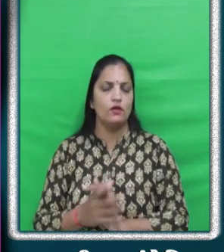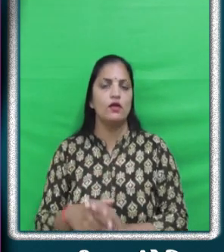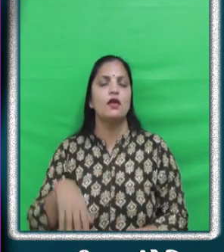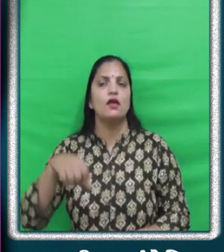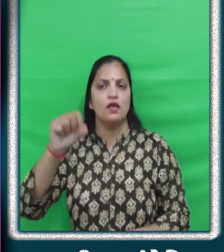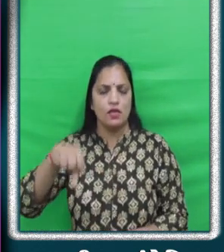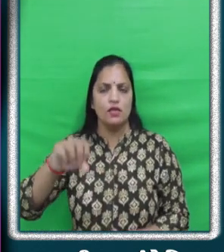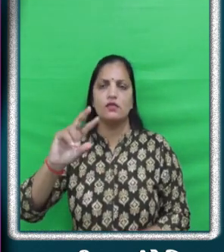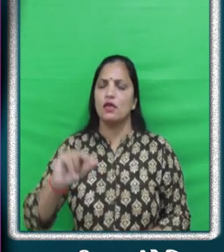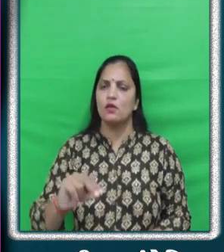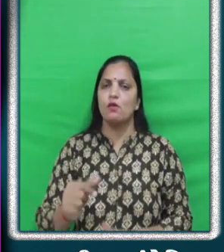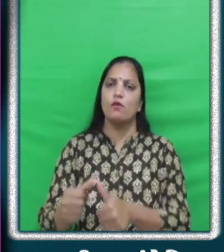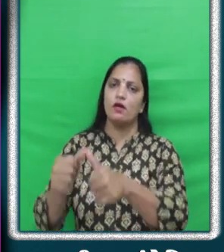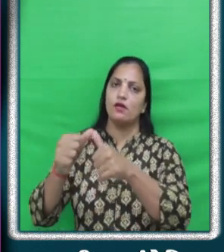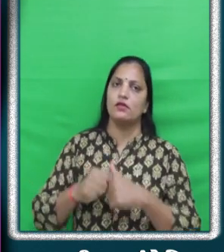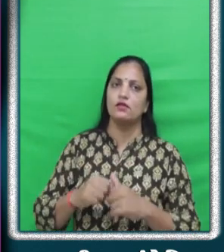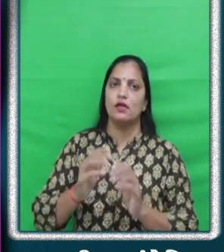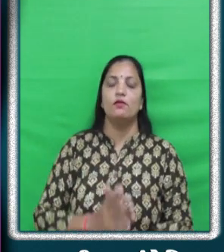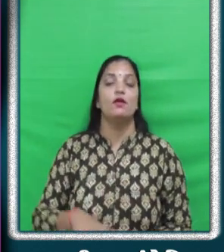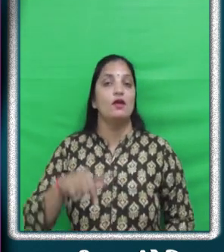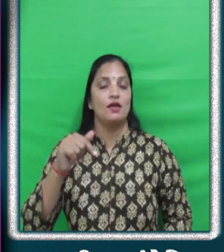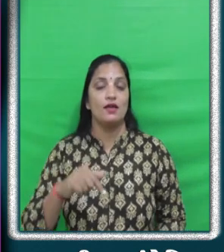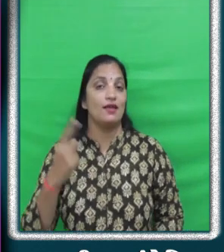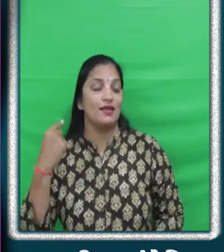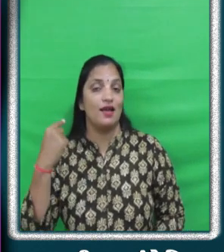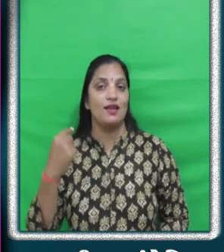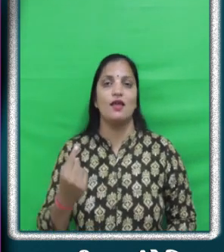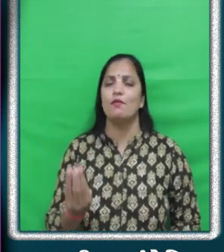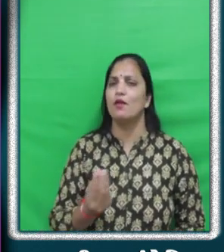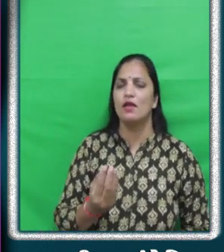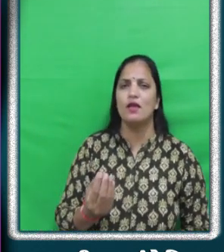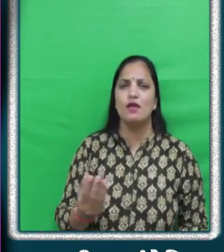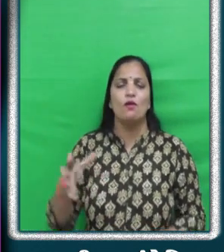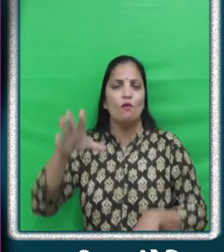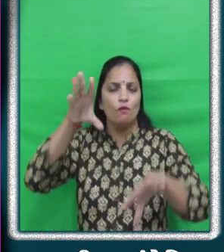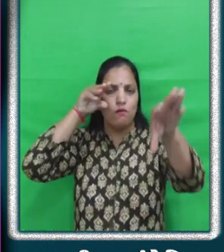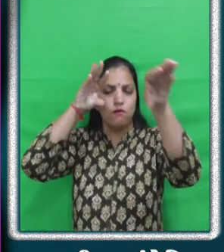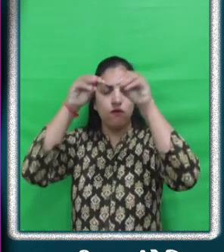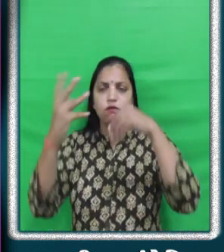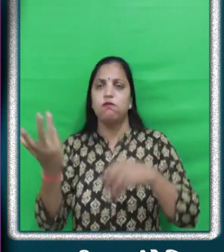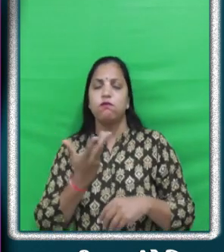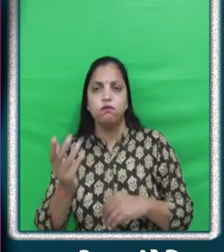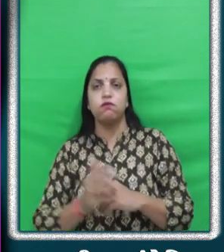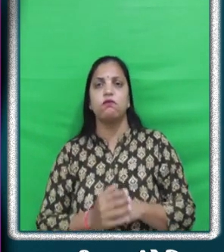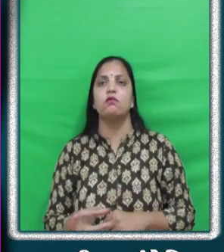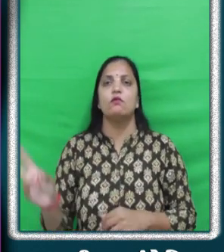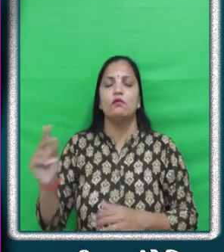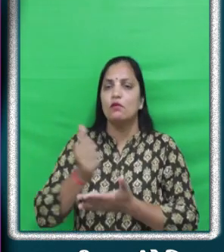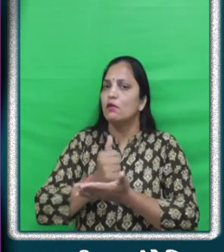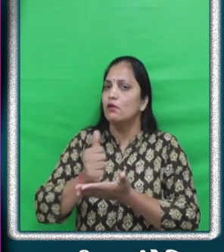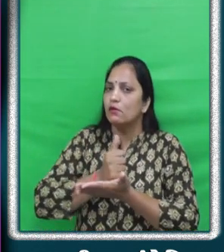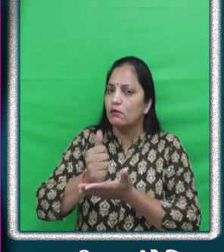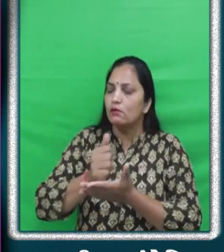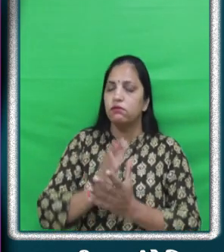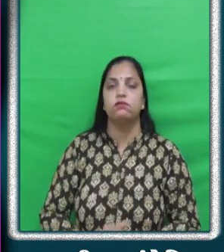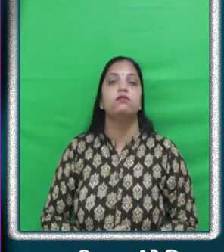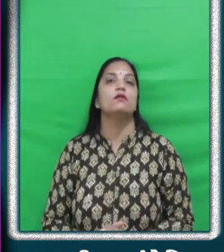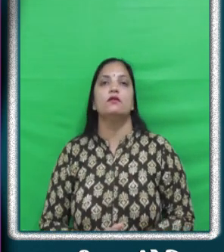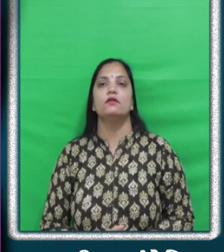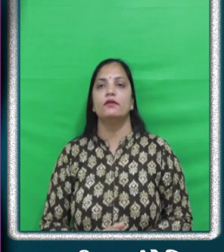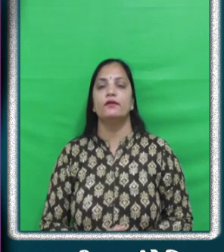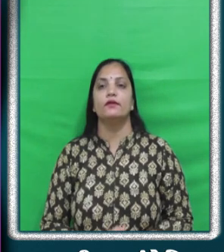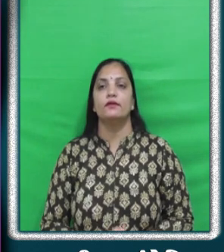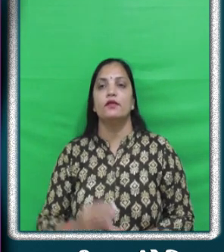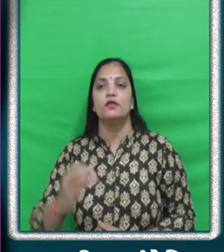આપો, અને બીજી વાત કાલે આપણે શું મળ્યા એનું પુનરાવર્તન કરવાનું છે એ પણ તમારે કમેન્ટમાં